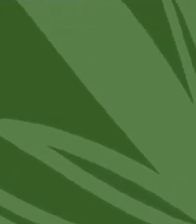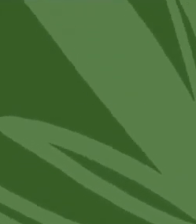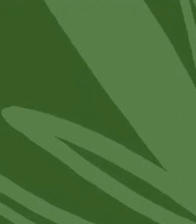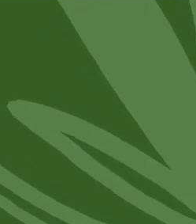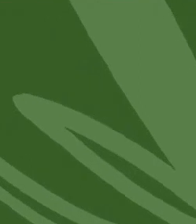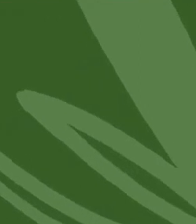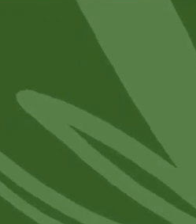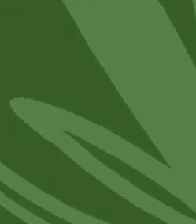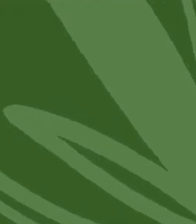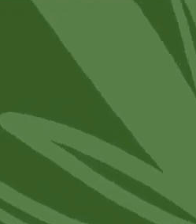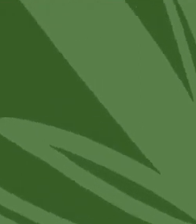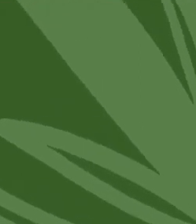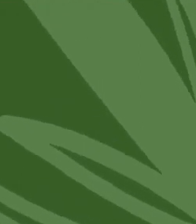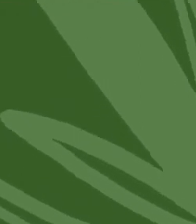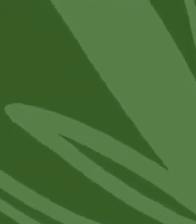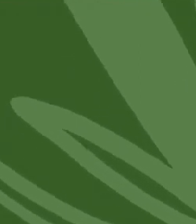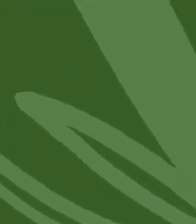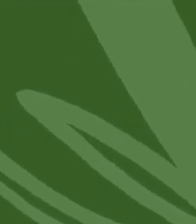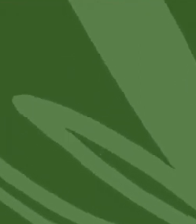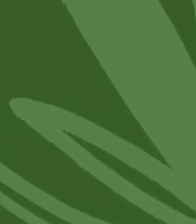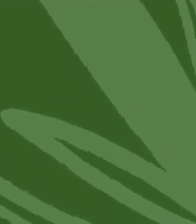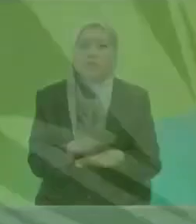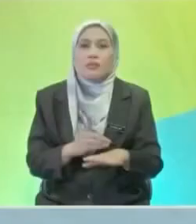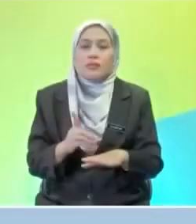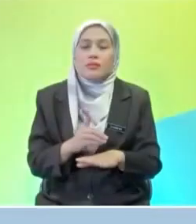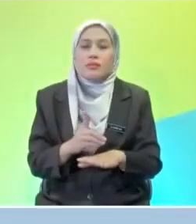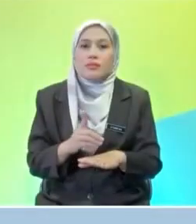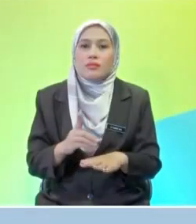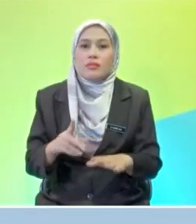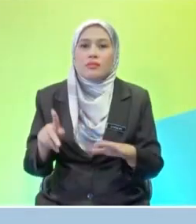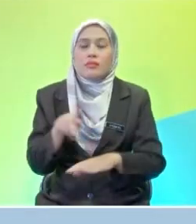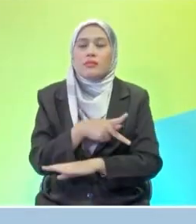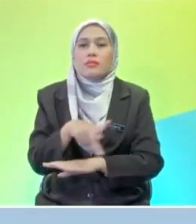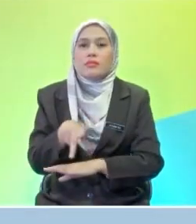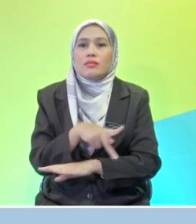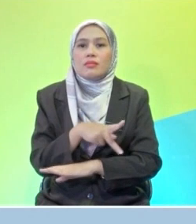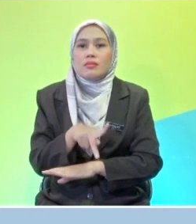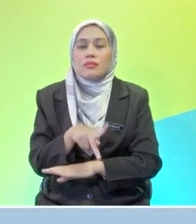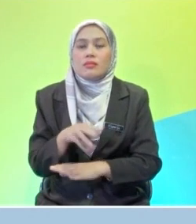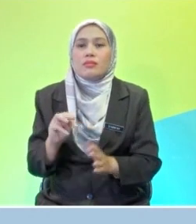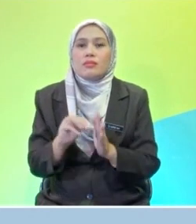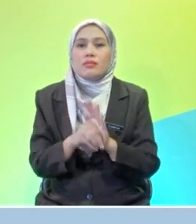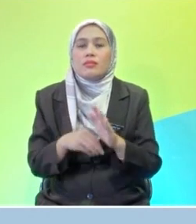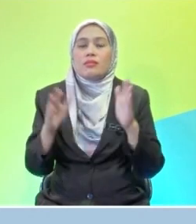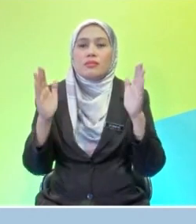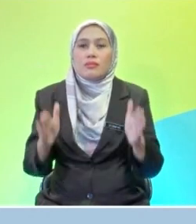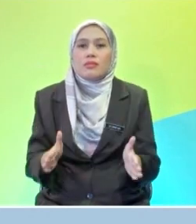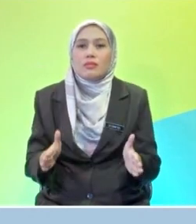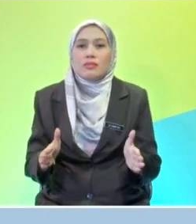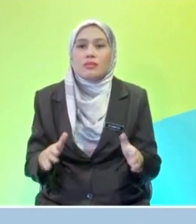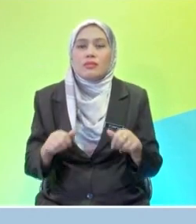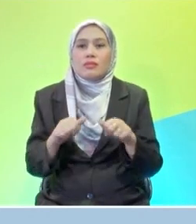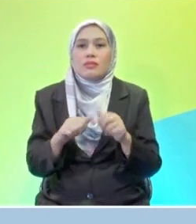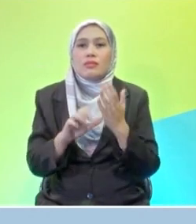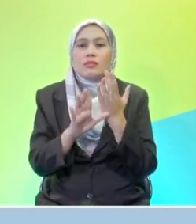berdasarkan pantun. Baca. Berdasarkan pantun, berikan maksud. Orang asli gigih bekerja, hasil